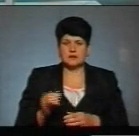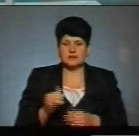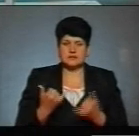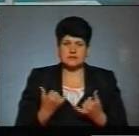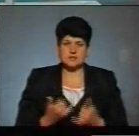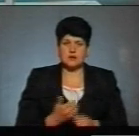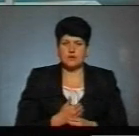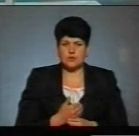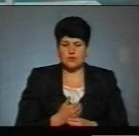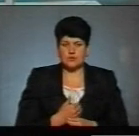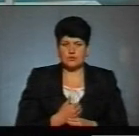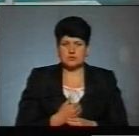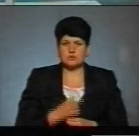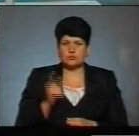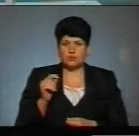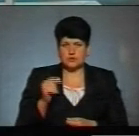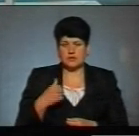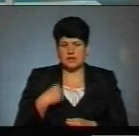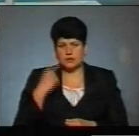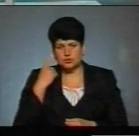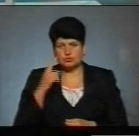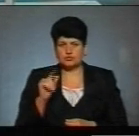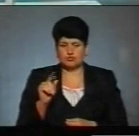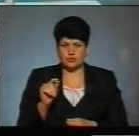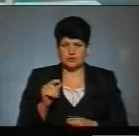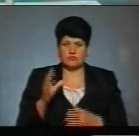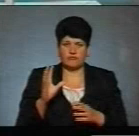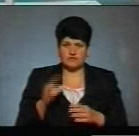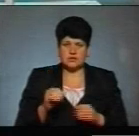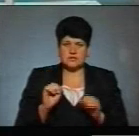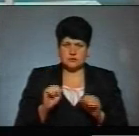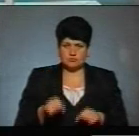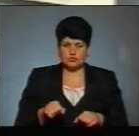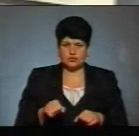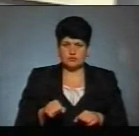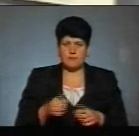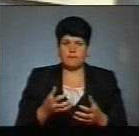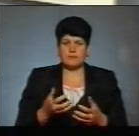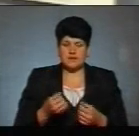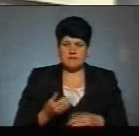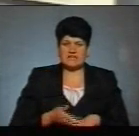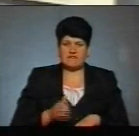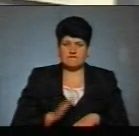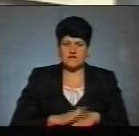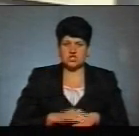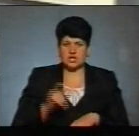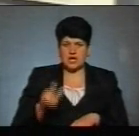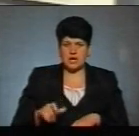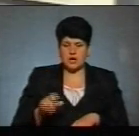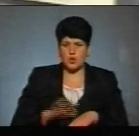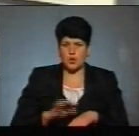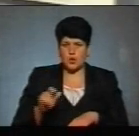зараз хочемо вже з понеділка, я думаю, що в понеділок ми вже зможемо приймати важких хворих з області в